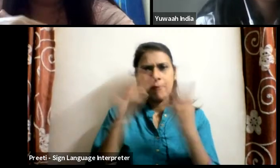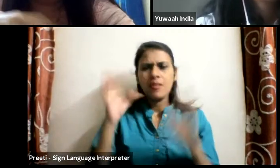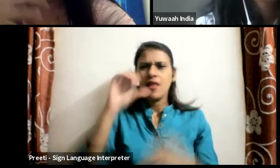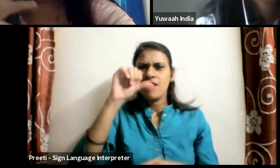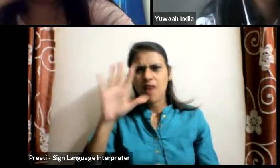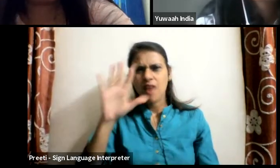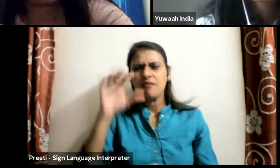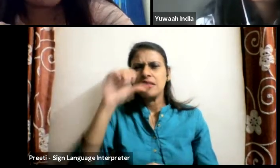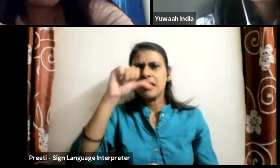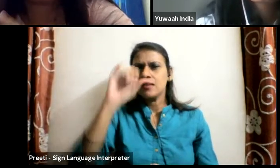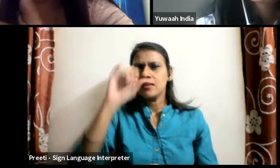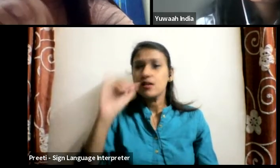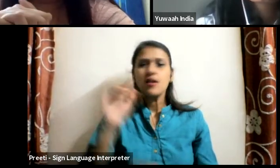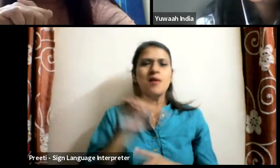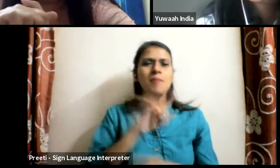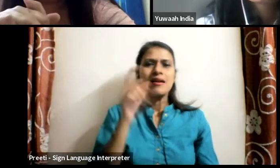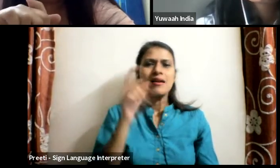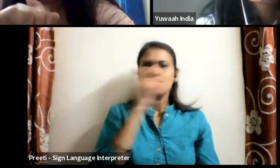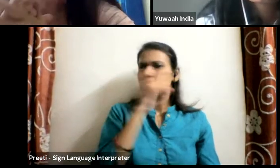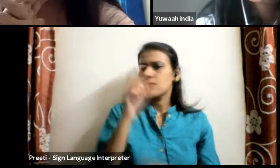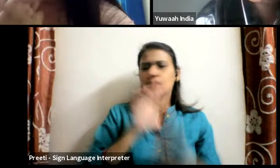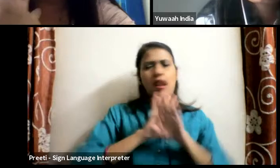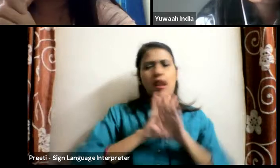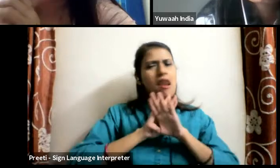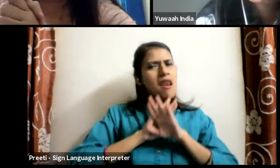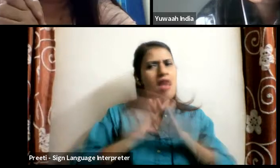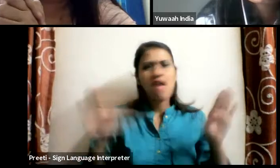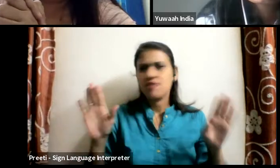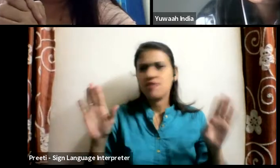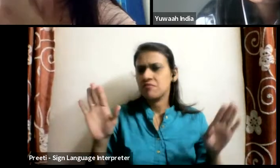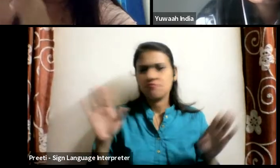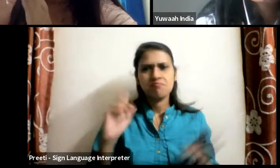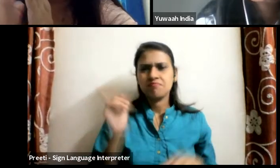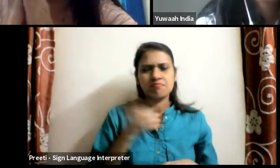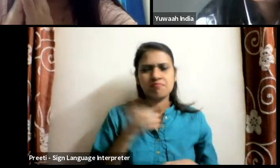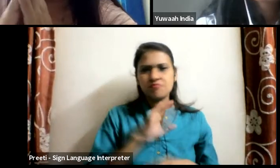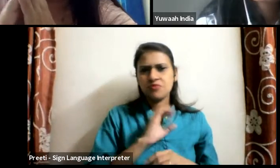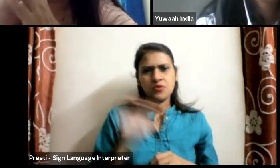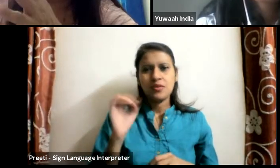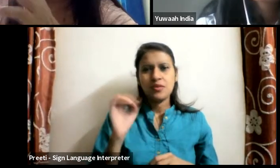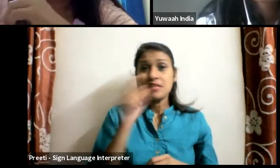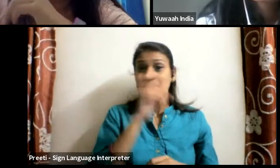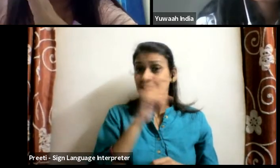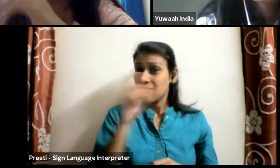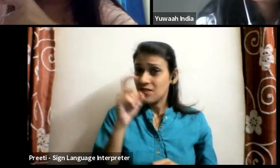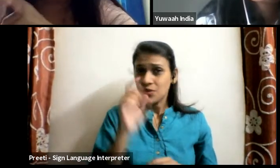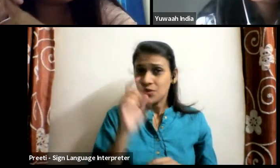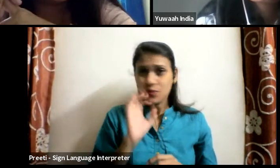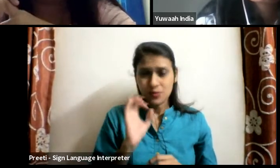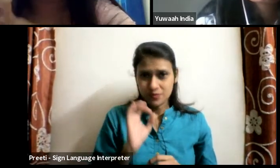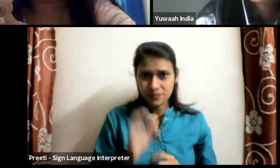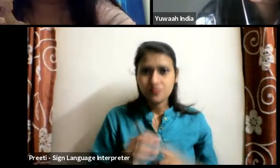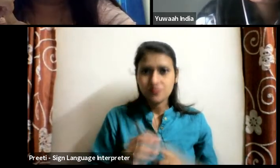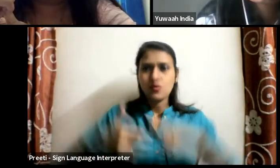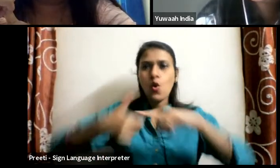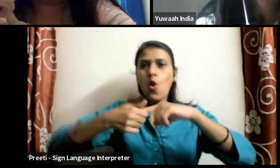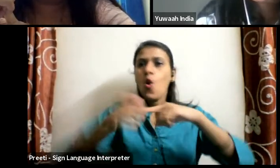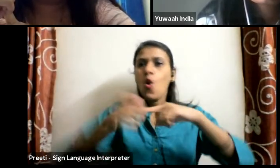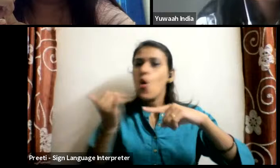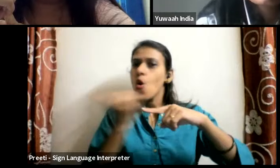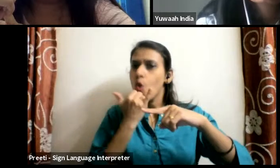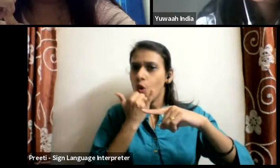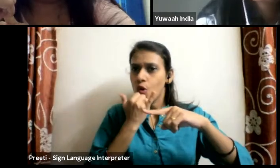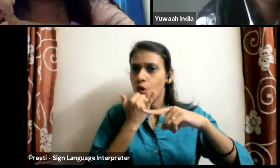करता है। कभी कभी स्मोकर्स का भी कम होता है, बट 77 नहीं हो सकता। 77 होने के लिए या तो आपने ऑक्सीमीटर गलत लगाया